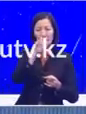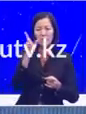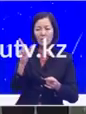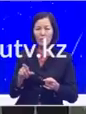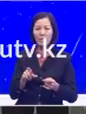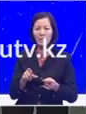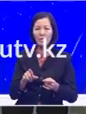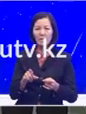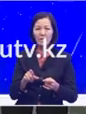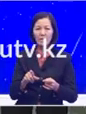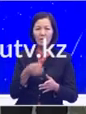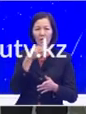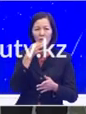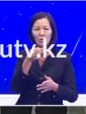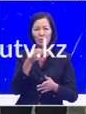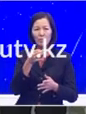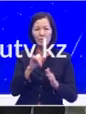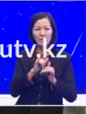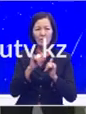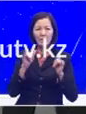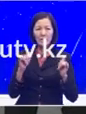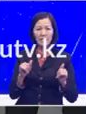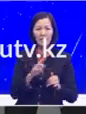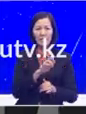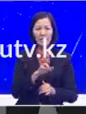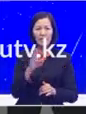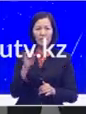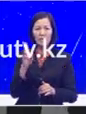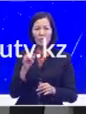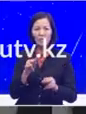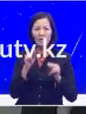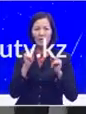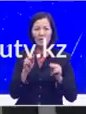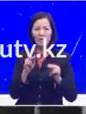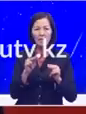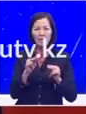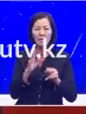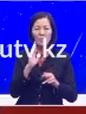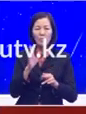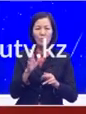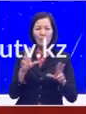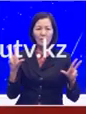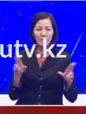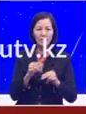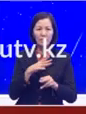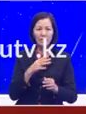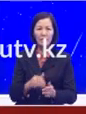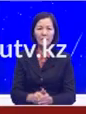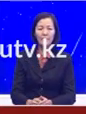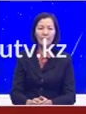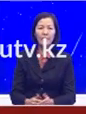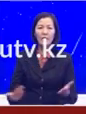жауапкершілік артты. Мамандық алдында Бейсен Құранбекке адал болуға серт берісті. Жаңа таңмен